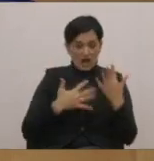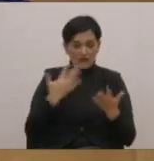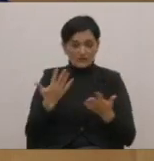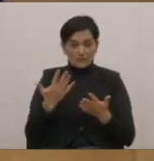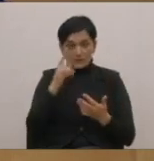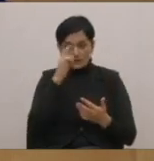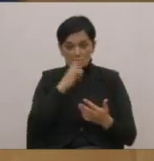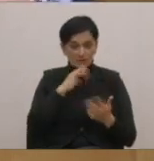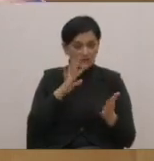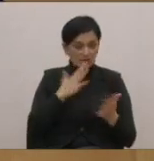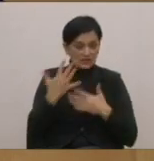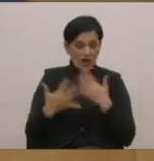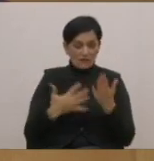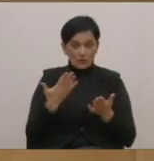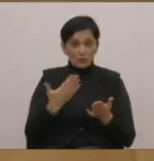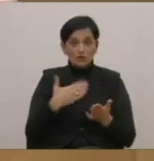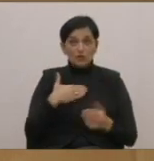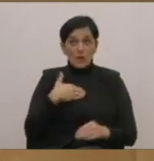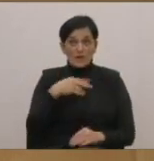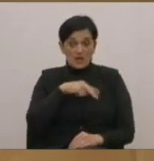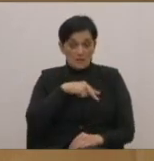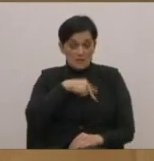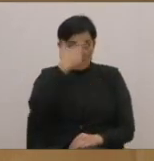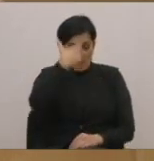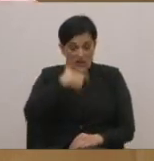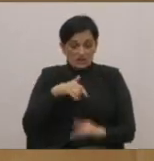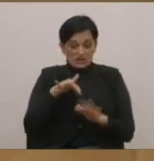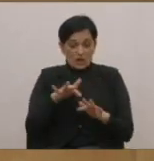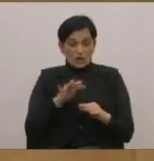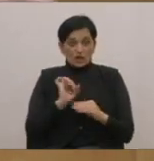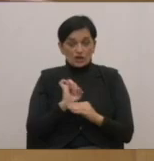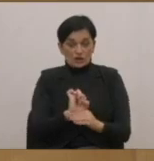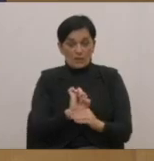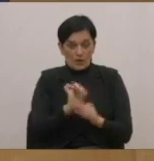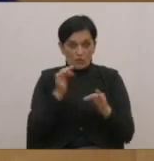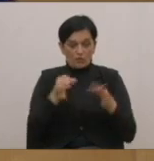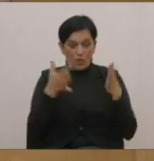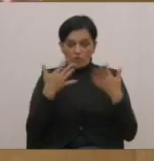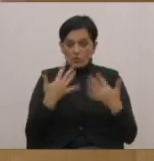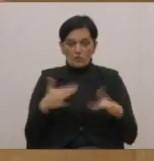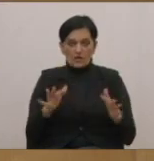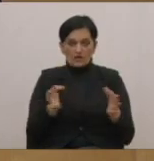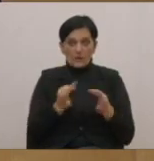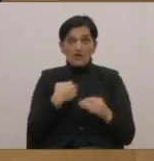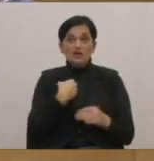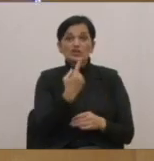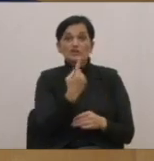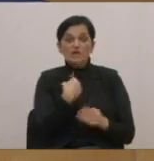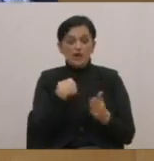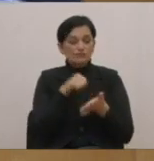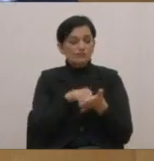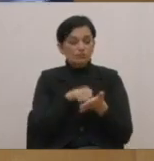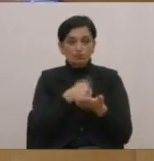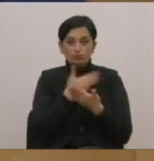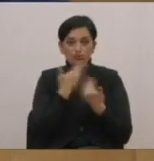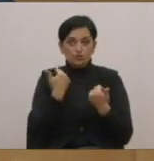da, ce mi-a gos parlamentari sakmi, da, vas șepeh, da, obro, mă ulot de la meti, ar avea periata, cuetan pretenzii, ar mox, obro, la e ce niși, da,